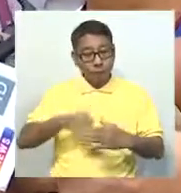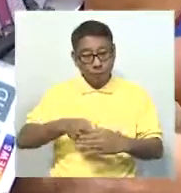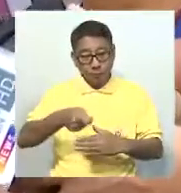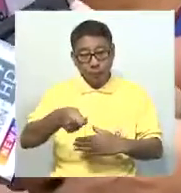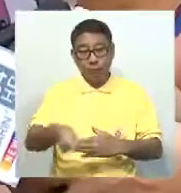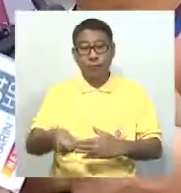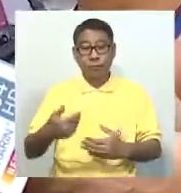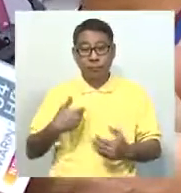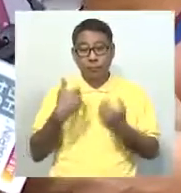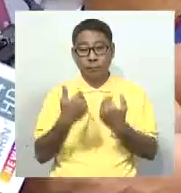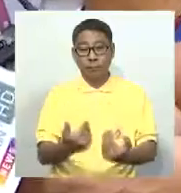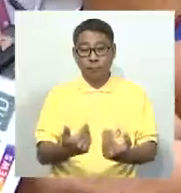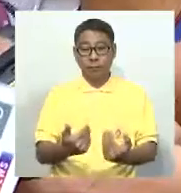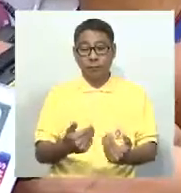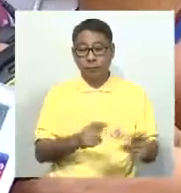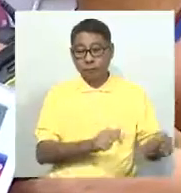ำ